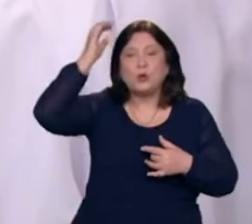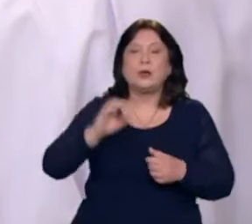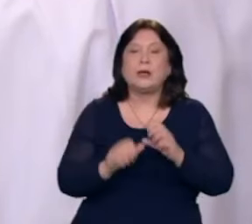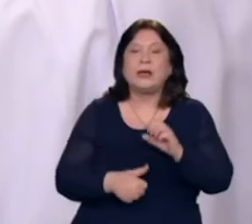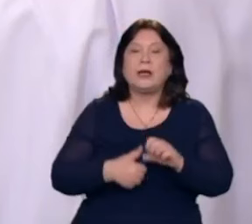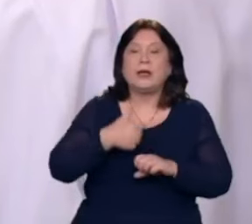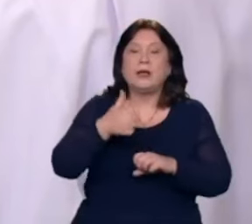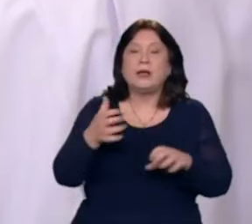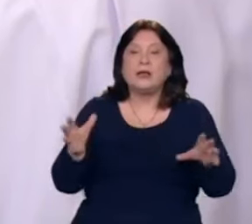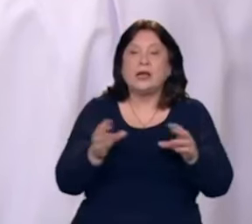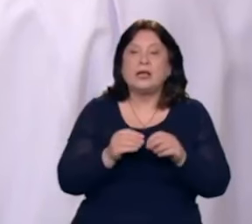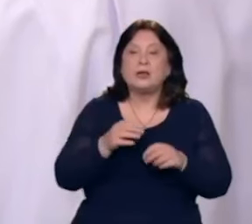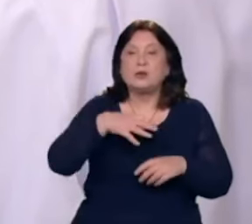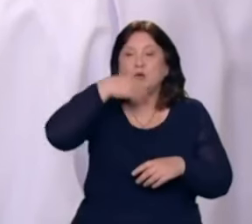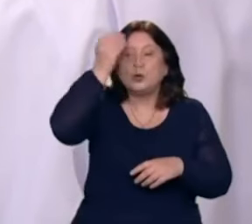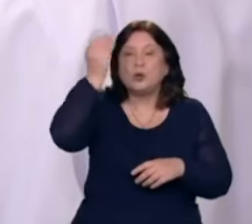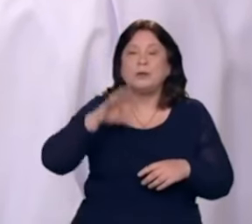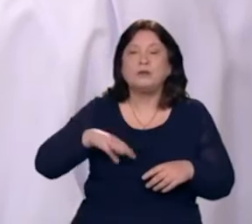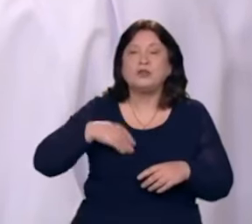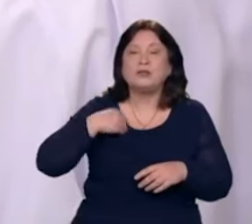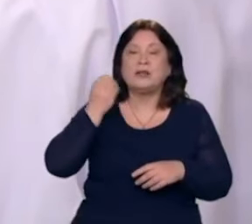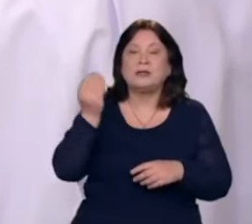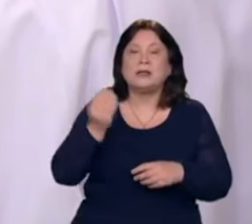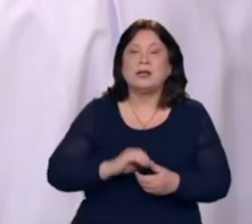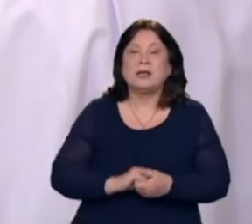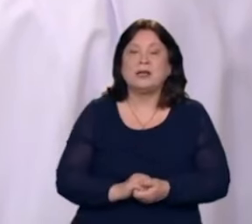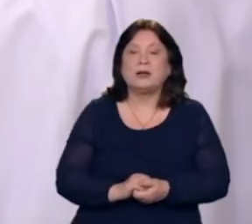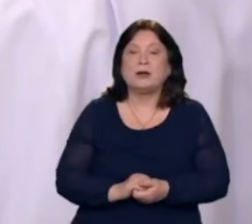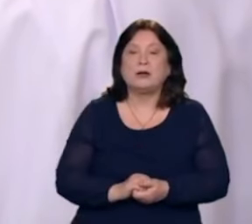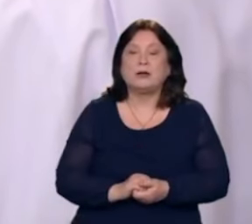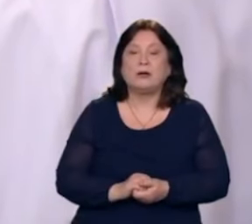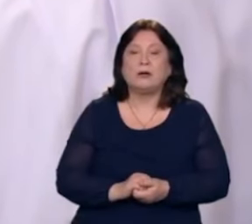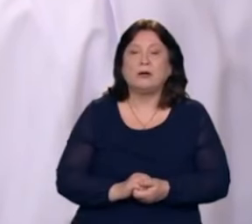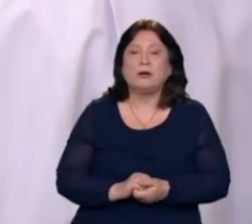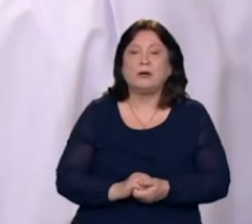w jedności Ducha Świętego